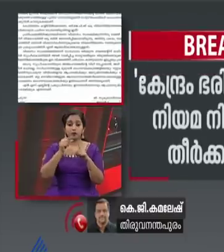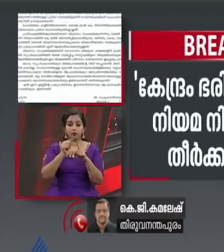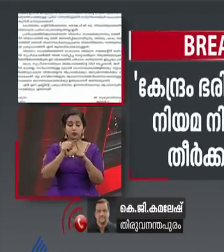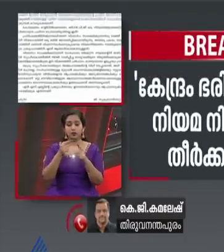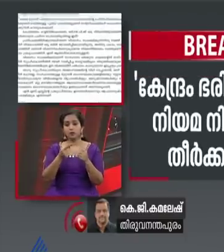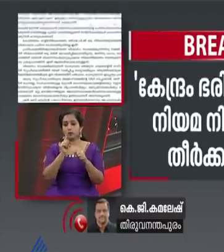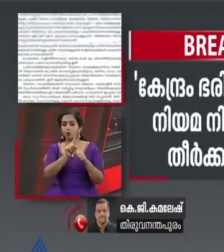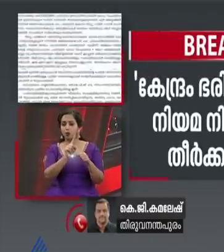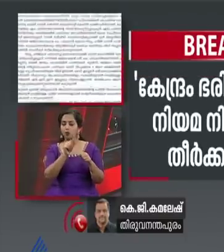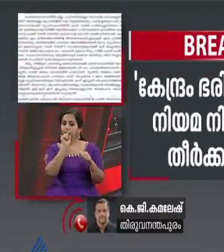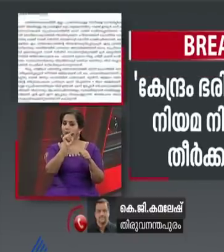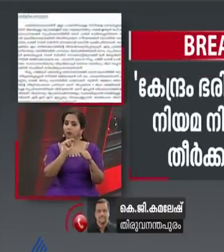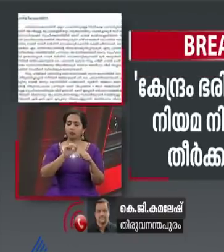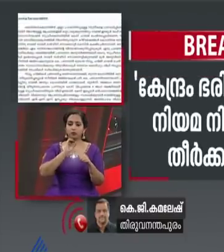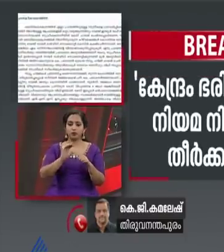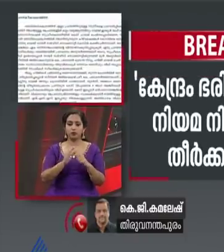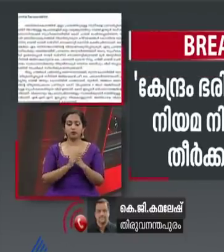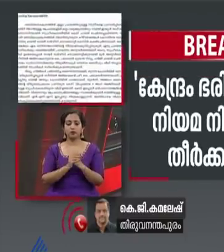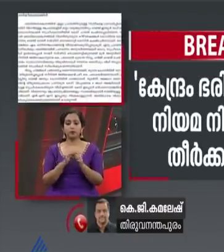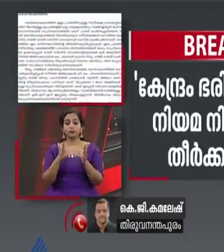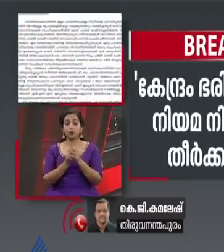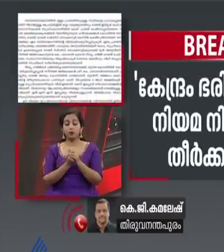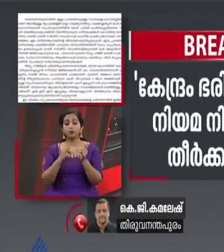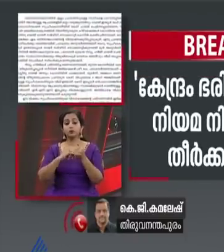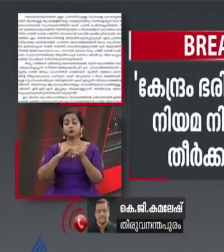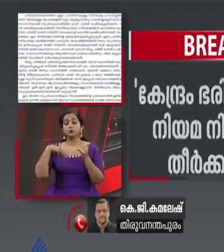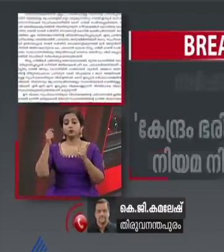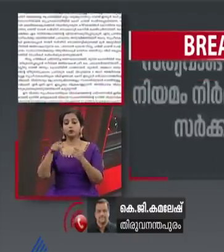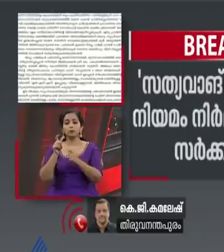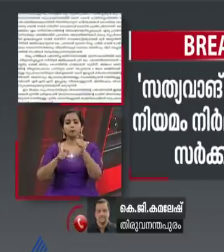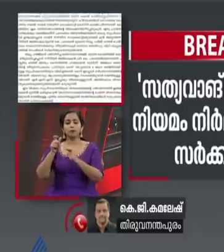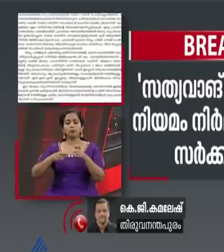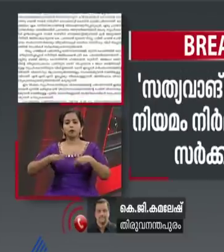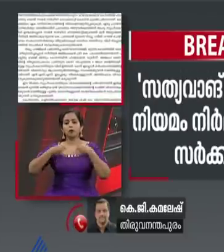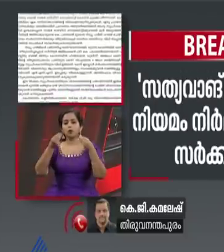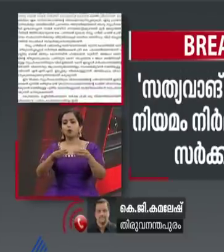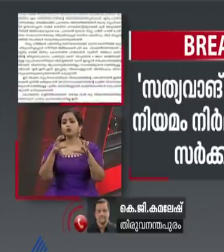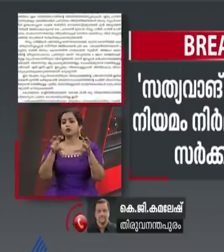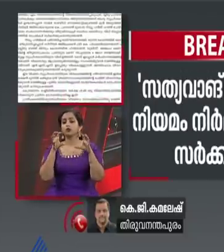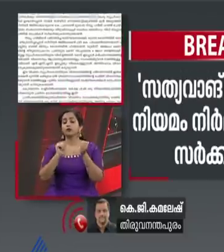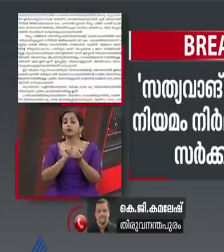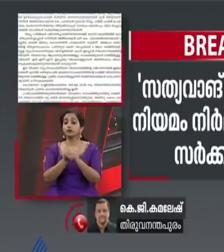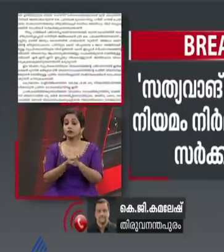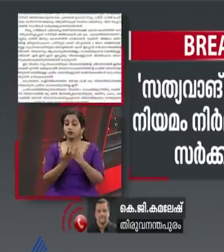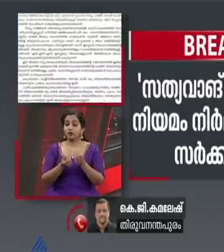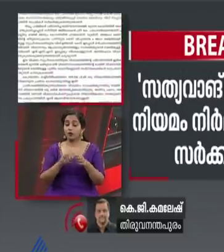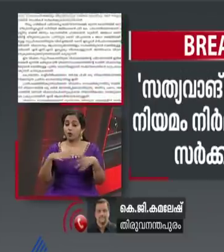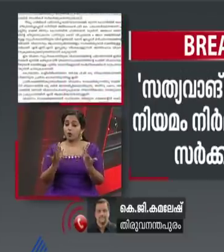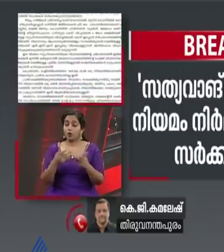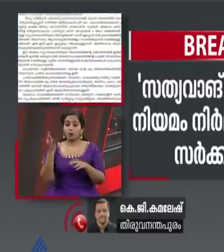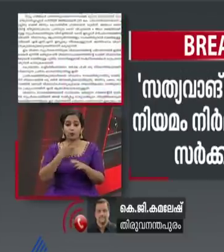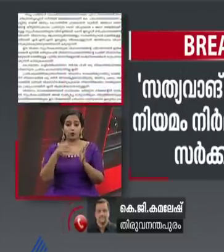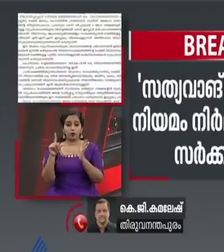വിമർശിക്കുന്നു. ഇപ്പോൾ ഒരു സുപ്രീംകോടതിയിൽ ഇതിനകം കൊടുത്ത സത്യവാങ്മൂലം തിരുത്തുകയോ അല്ലെങ്കിൽ ഒരു നിയമം നിർമ്മിച്ചോ ഈ പ്രശ്നത്തിന് സംസ്ഥാന